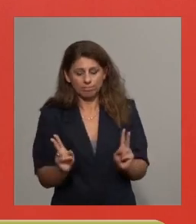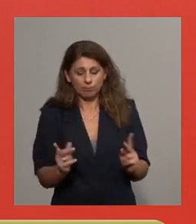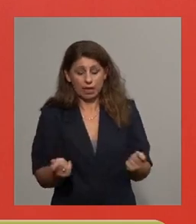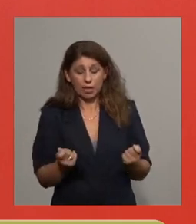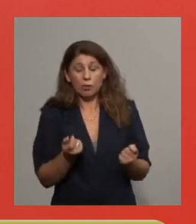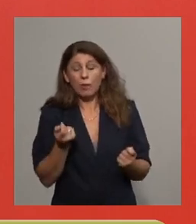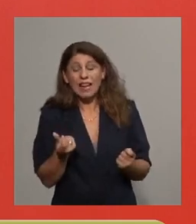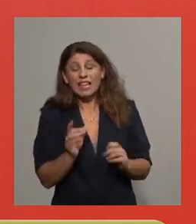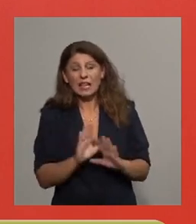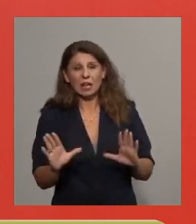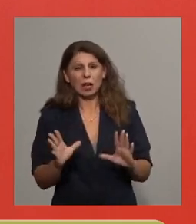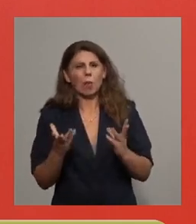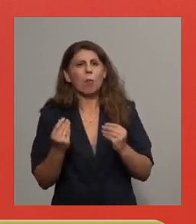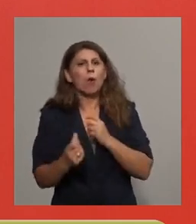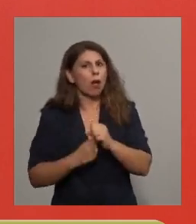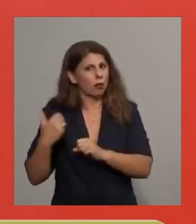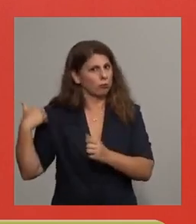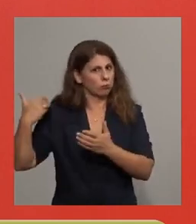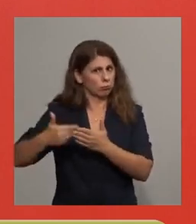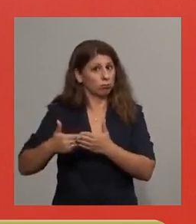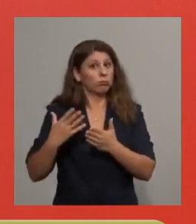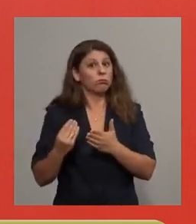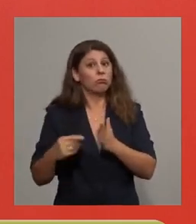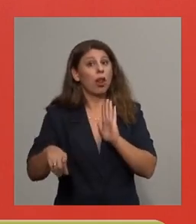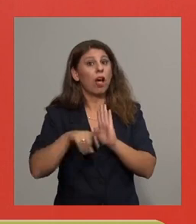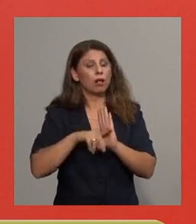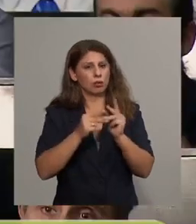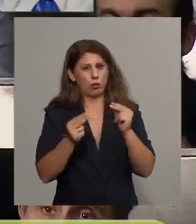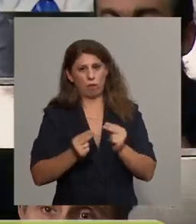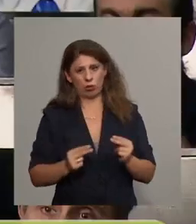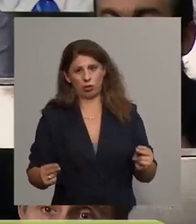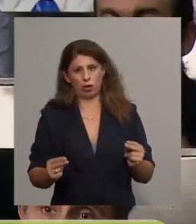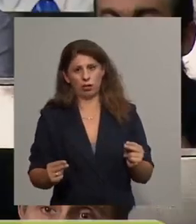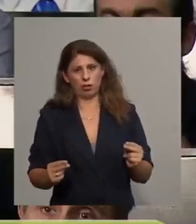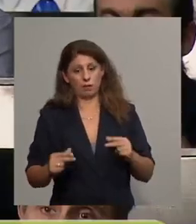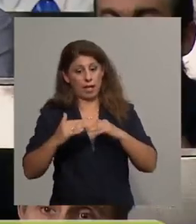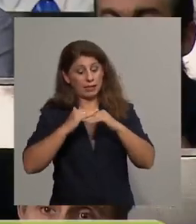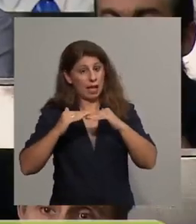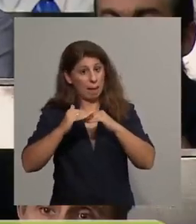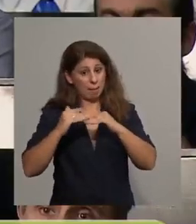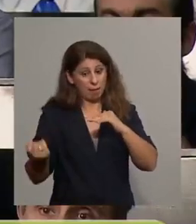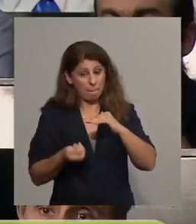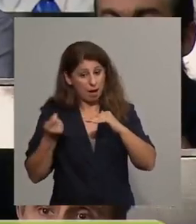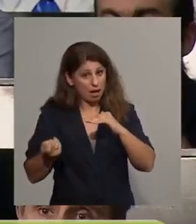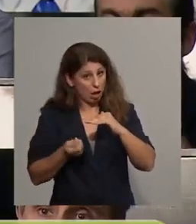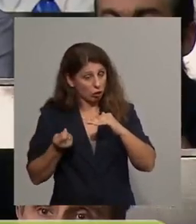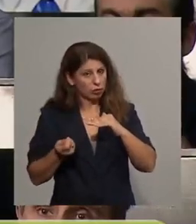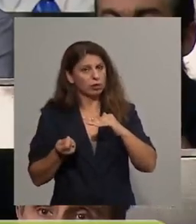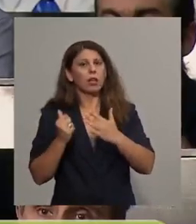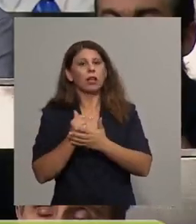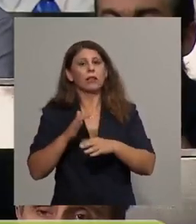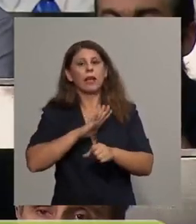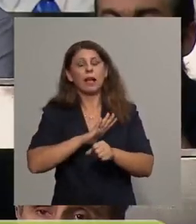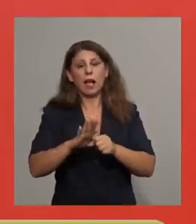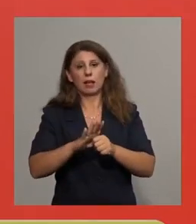χρήση τους εδώ και δεκαετίες, με πολύ αρνητικό αποτέλεσμα και στα επίπεδα παραγωγής και της